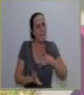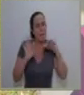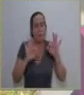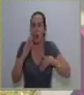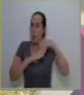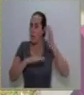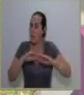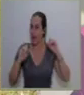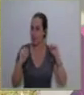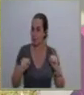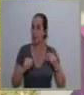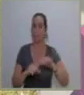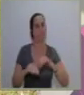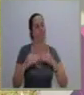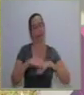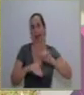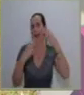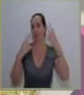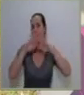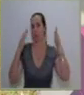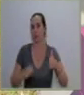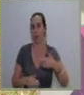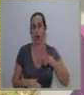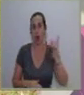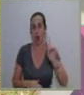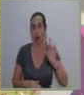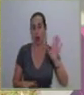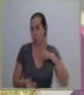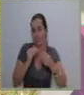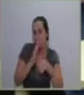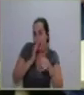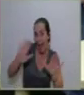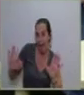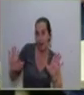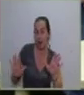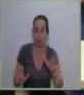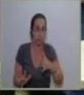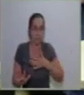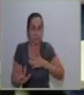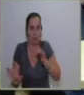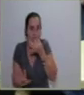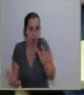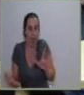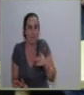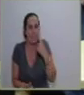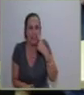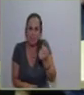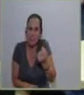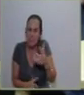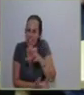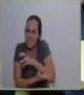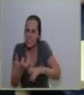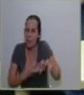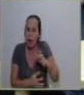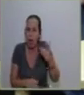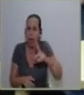אני בונה את הבסיס, זה החלק הכי חשוב בסוכה, אני לא משחקת פה בקקע! אוקיי, אוקיי, אני לא מפקפק בך, אבל זה פשוט נראה שאת קצת מסתבכת,